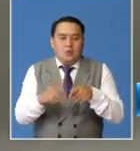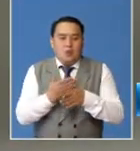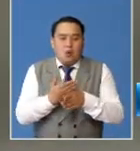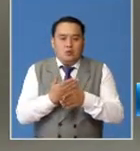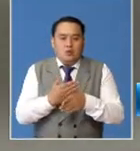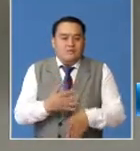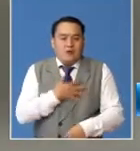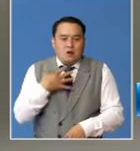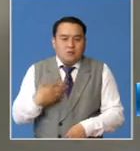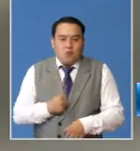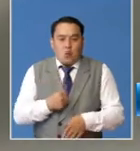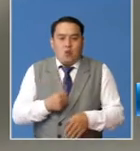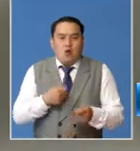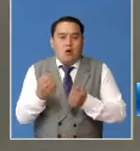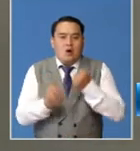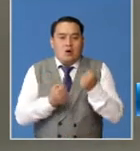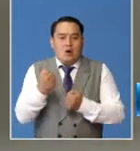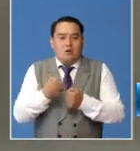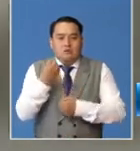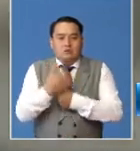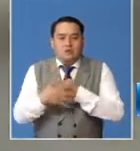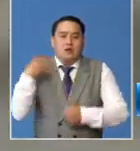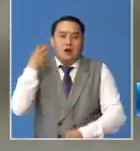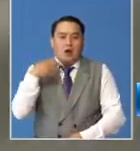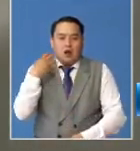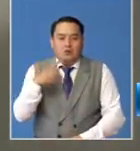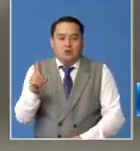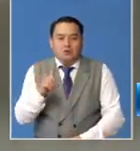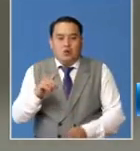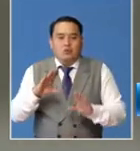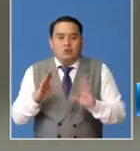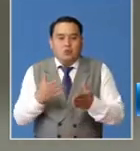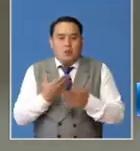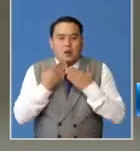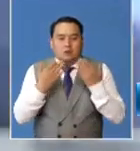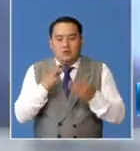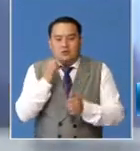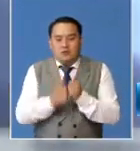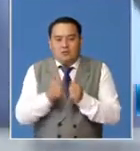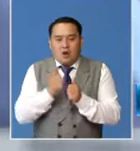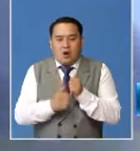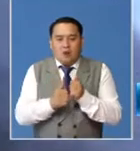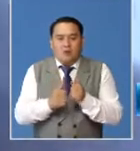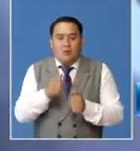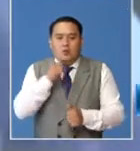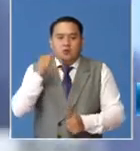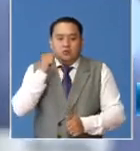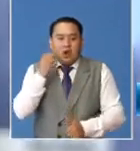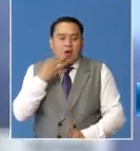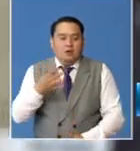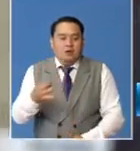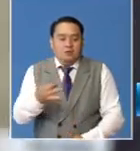Комментаторы возмущены поведением автовладельца в центре Кызылорды. Отметим, подобные случаи в последнее время участились. На прошлой неделе в